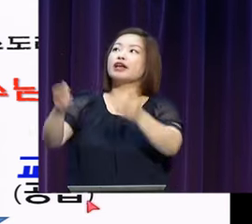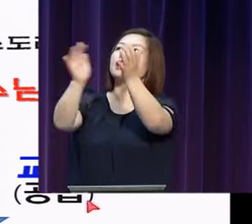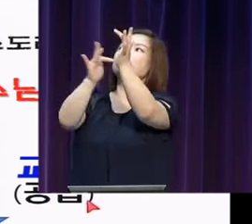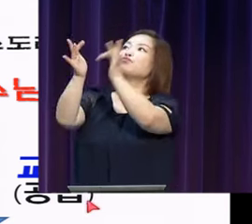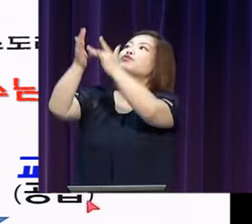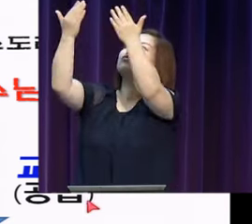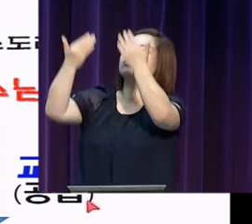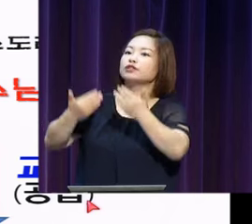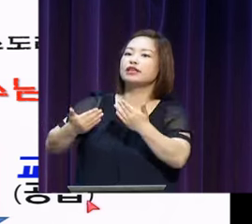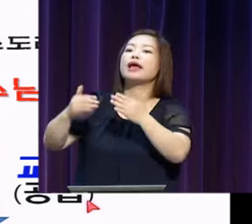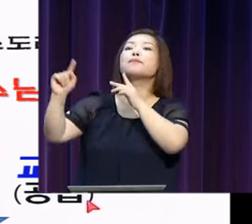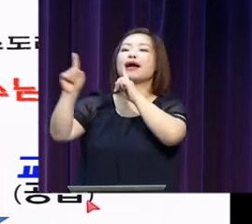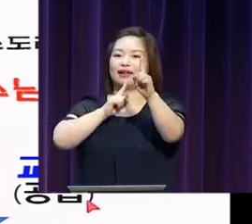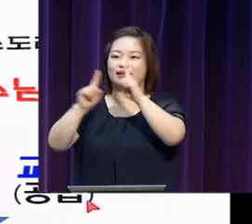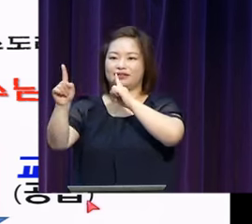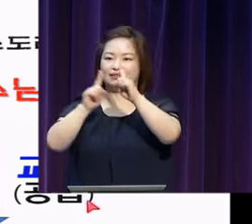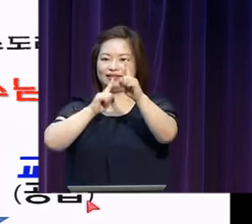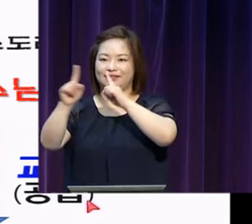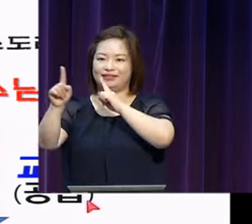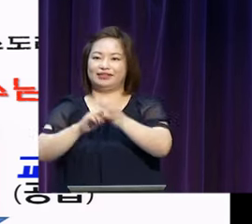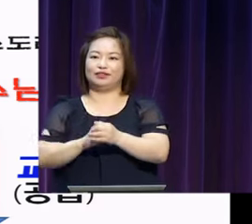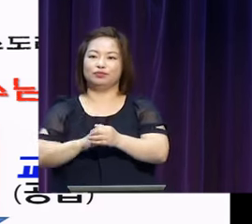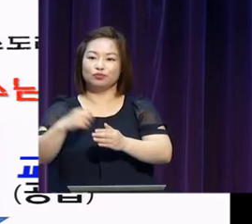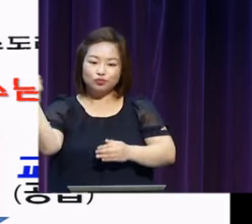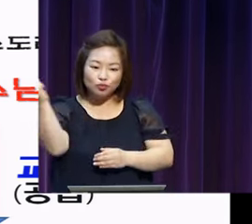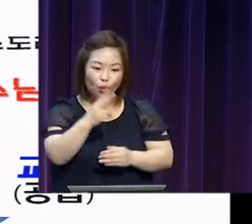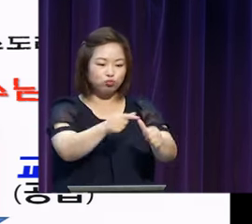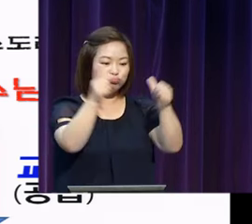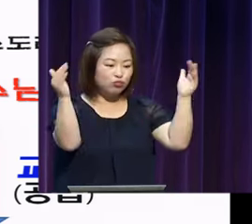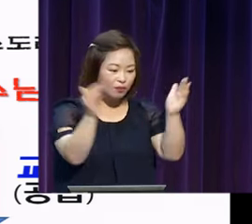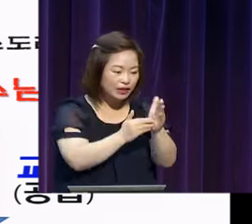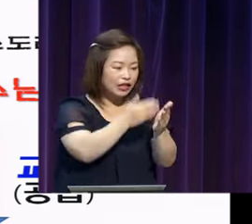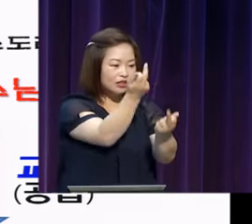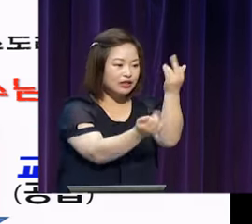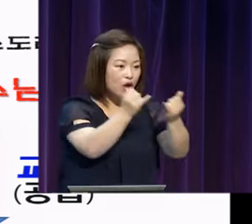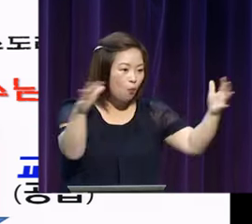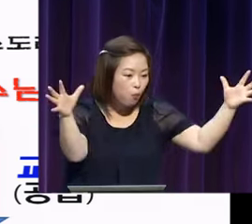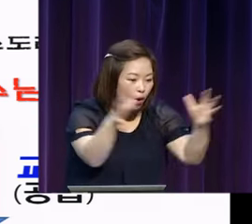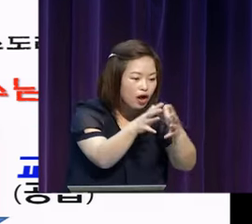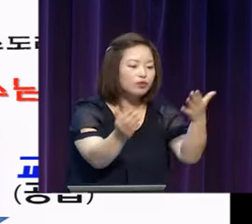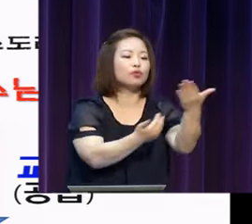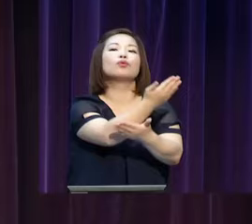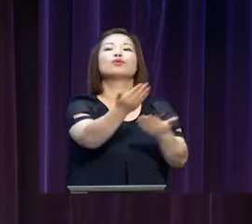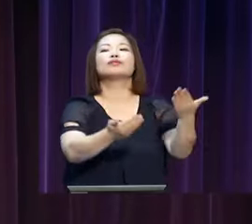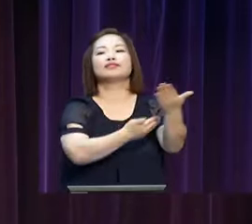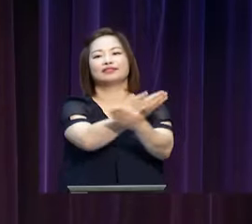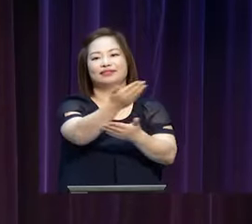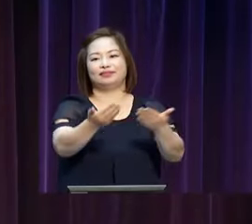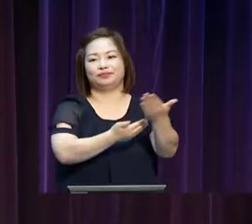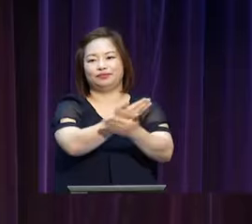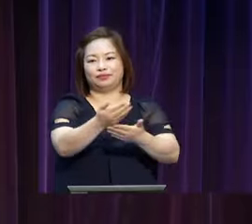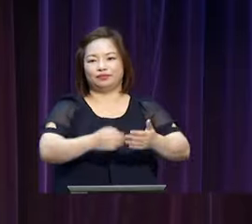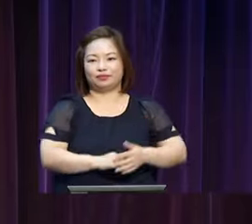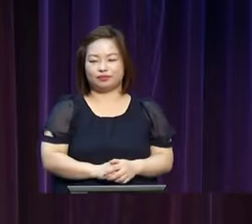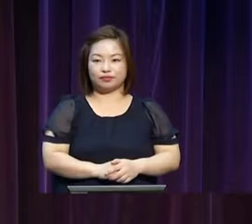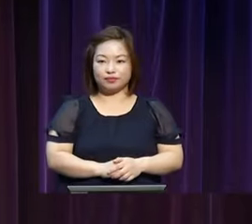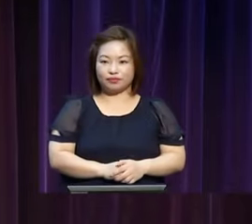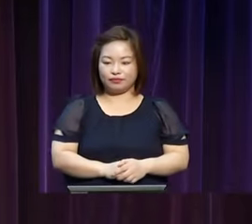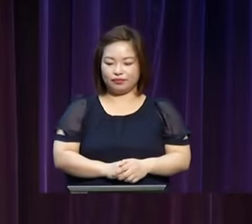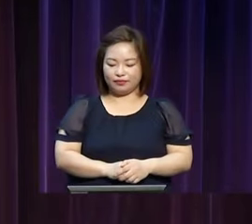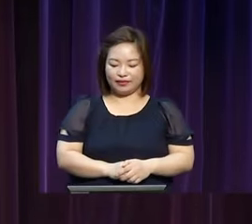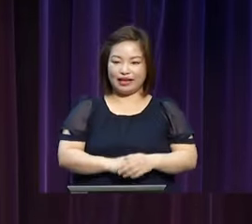이 공급이 교제라고 이야기할 수 있는 거예요. 어디에 공급을 받아요? 어디에서?